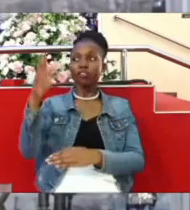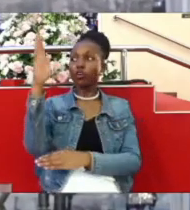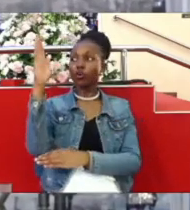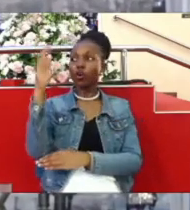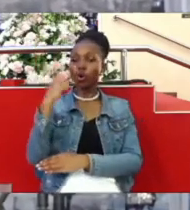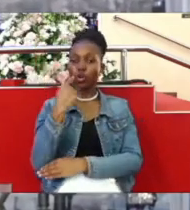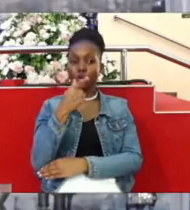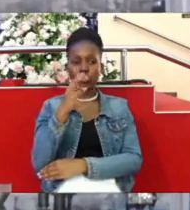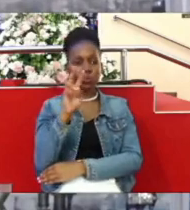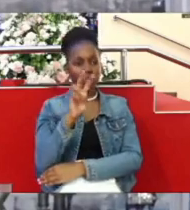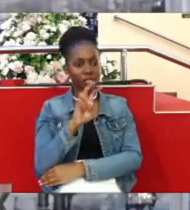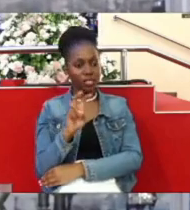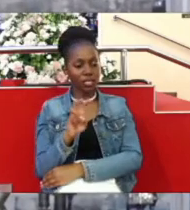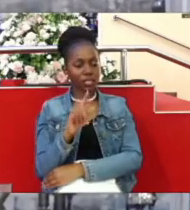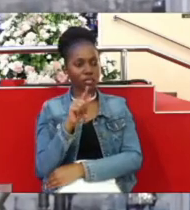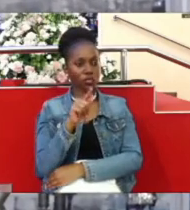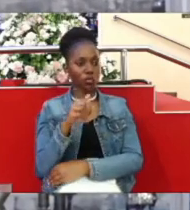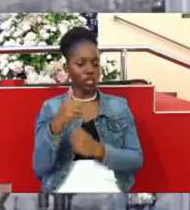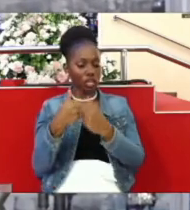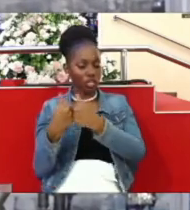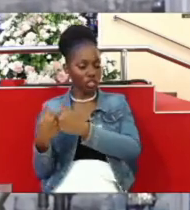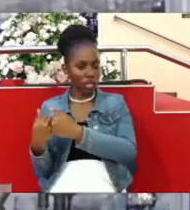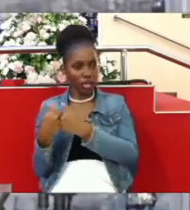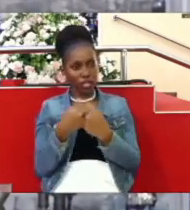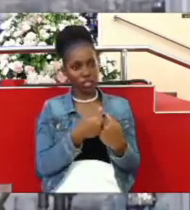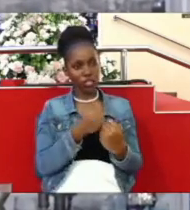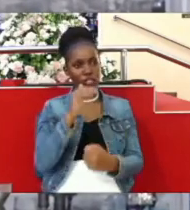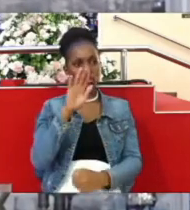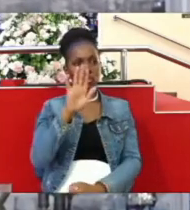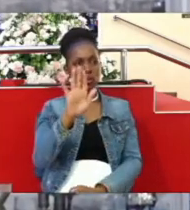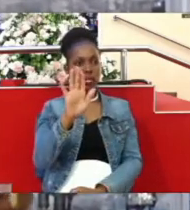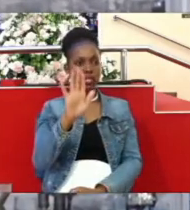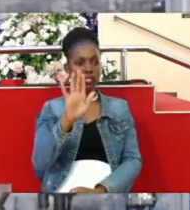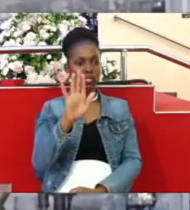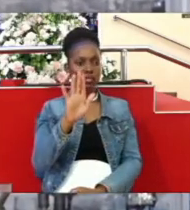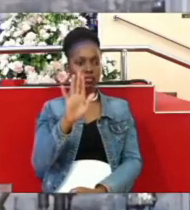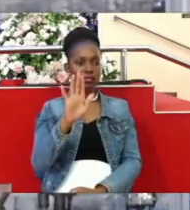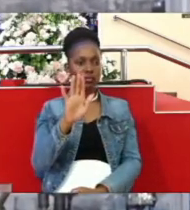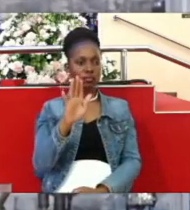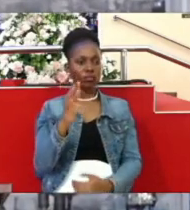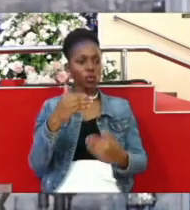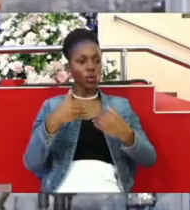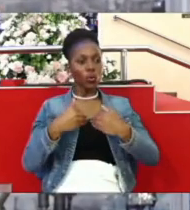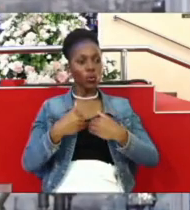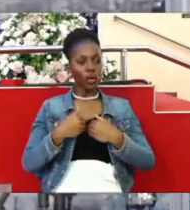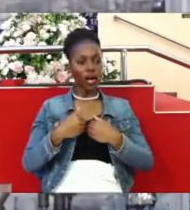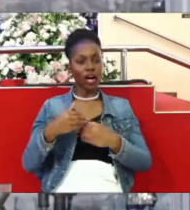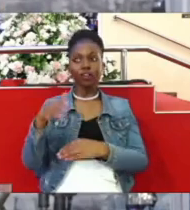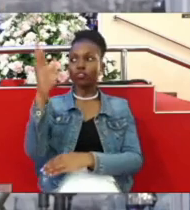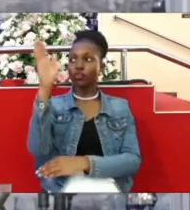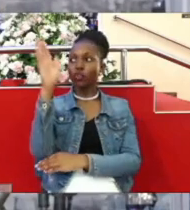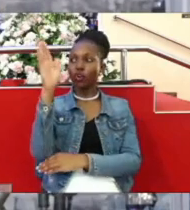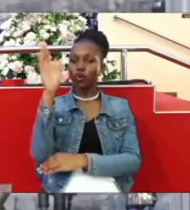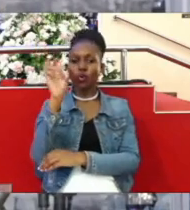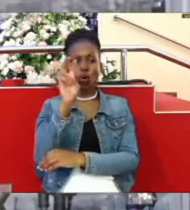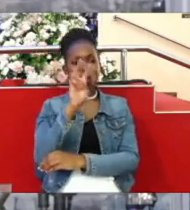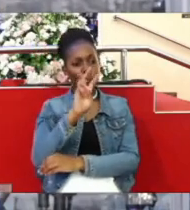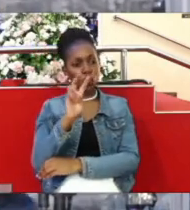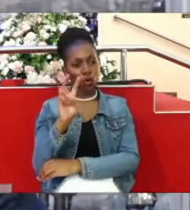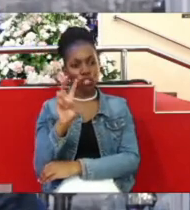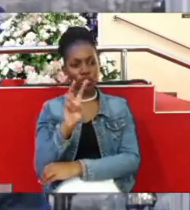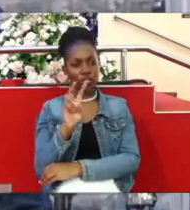that battlefield. Ya kwamba kuna Mungu ambaye anakuona ukiwa katika hiyo hali ya vita. There is a God that watches over you. Kuna Mungu